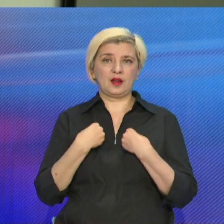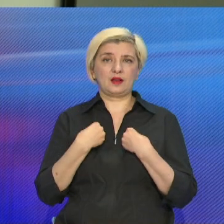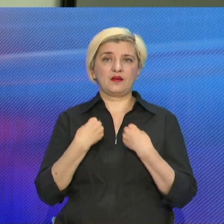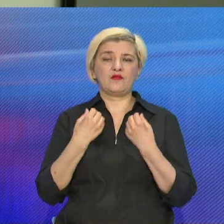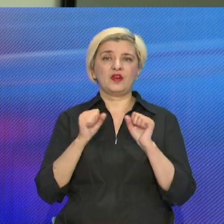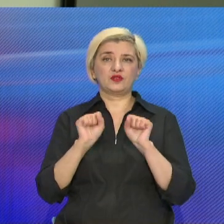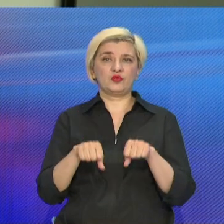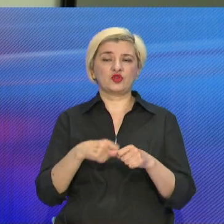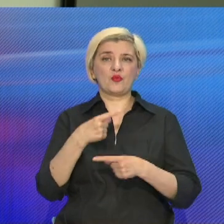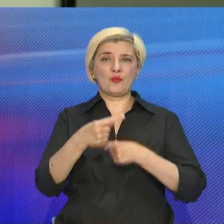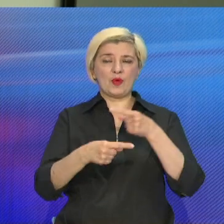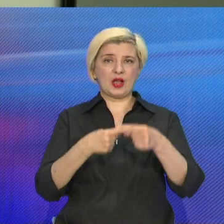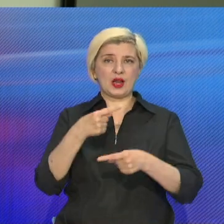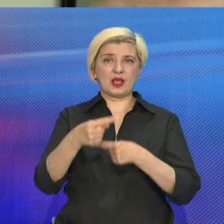поколениям